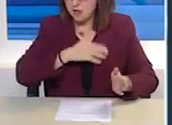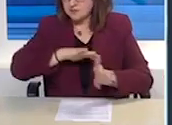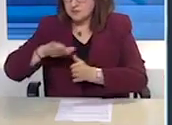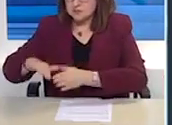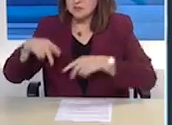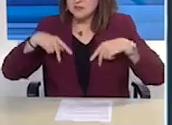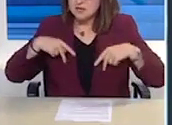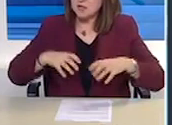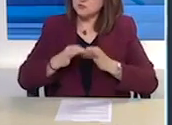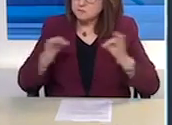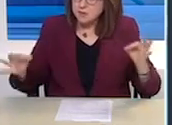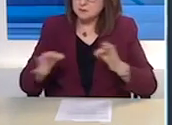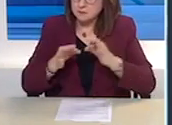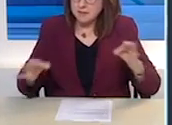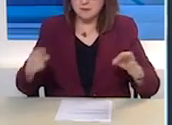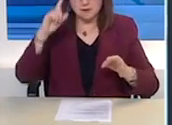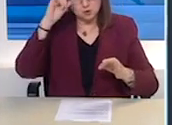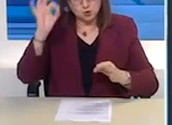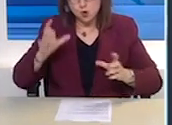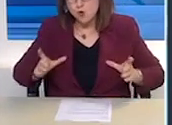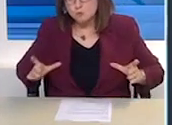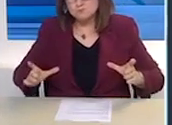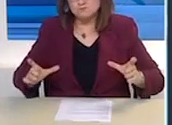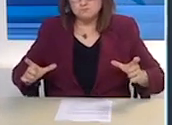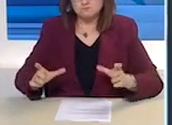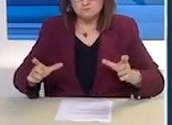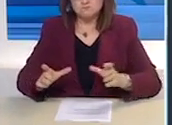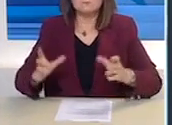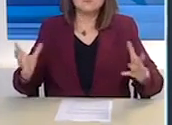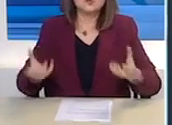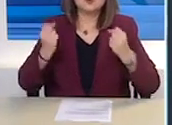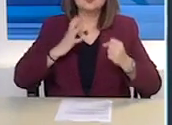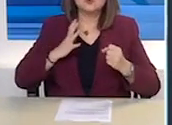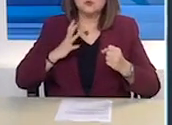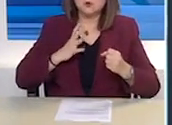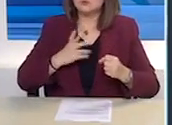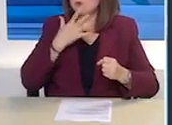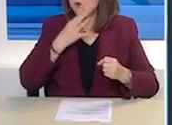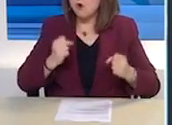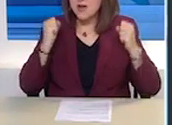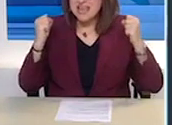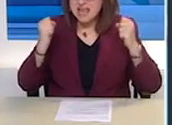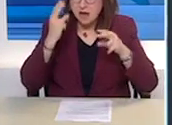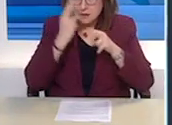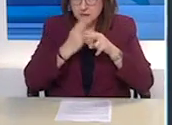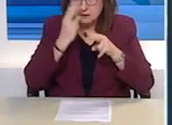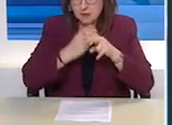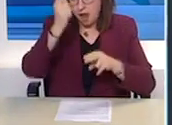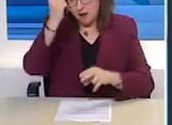ιού και να προστατεύσει το δικαίωμα όλων στο πολύτιμο αγαθό της υγείας. Σε σχέση με τα θέματα